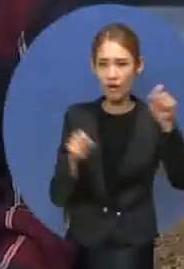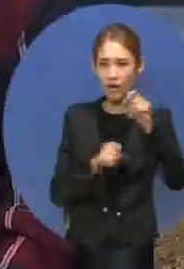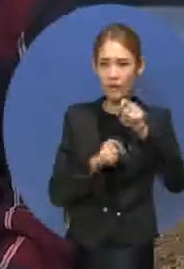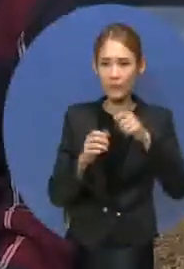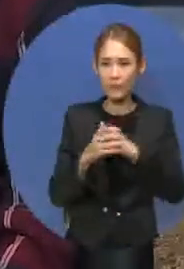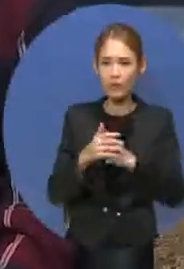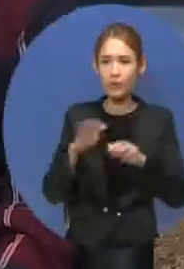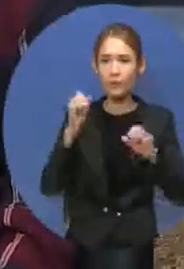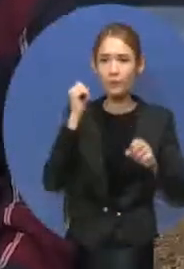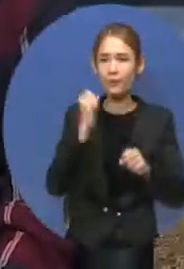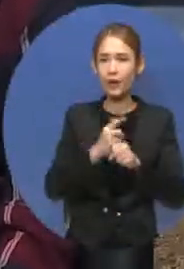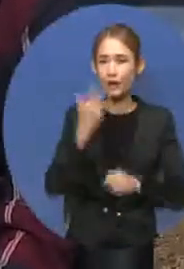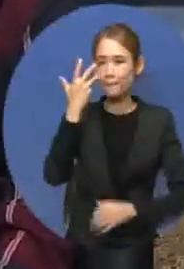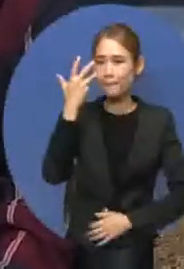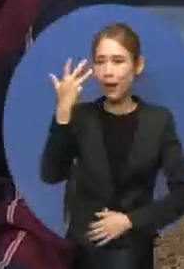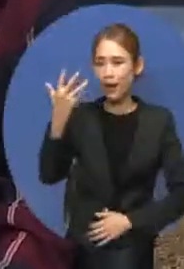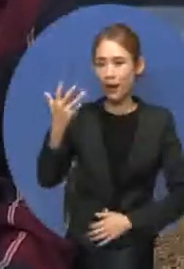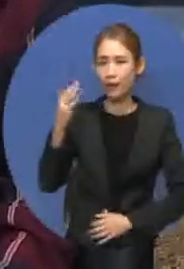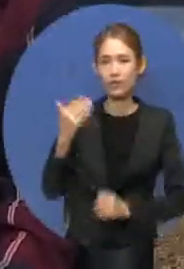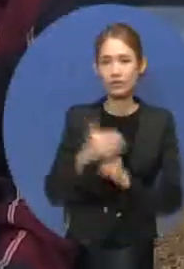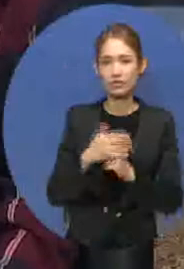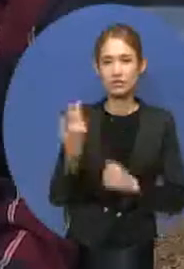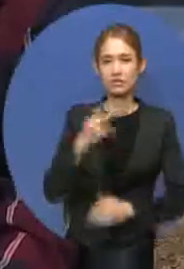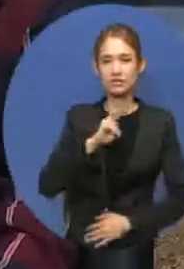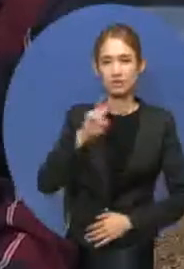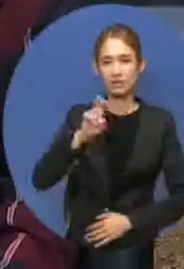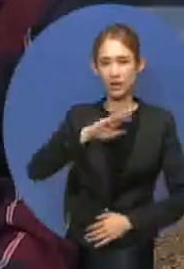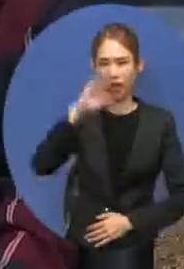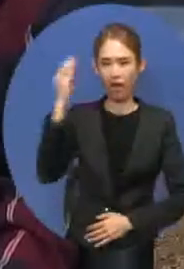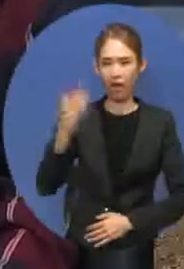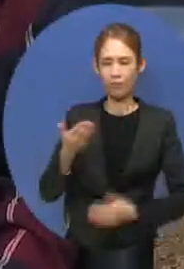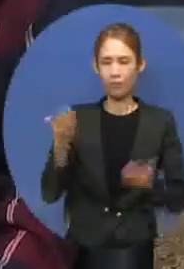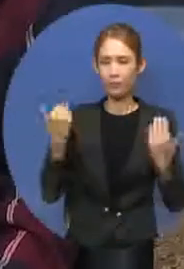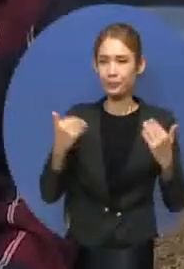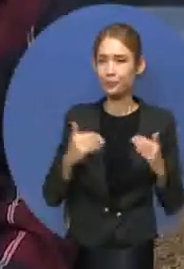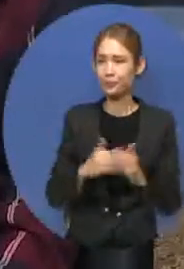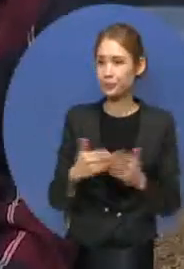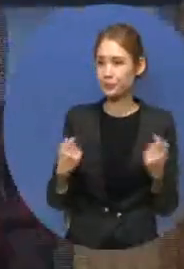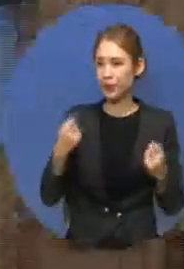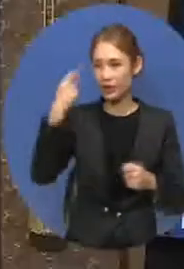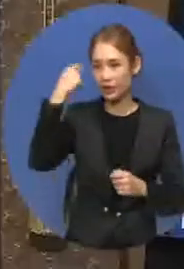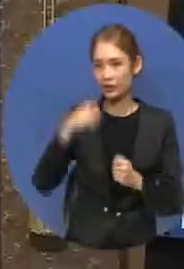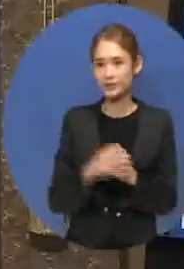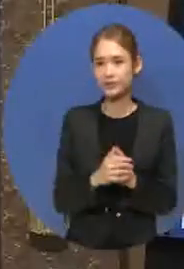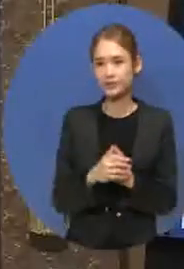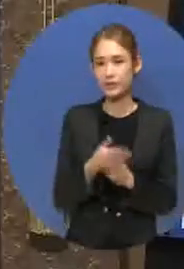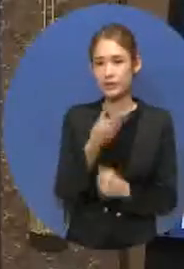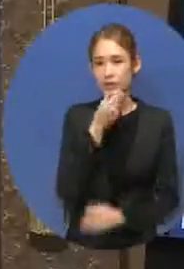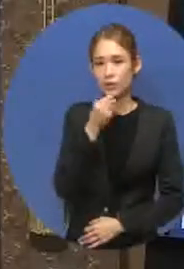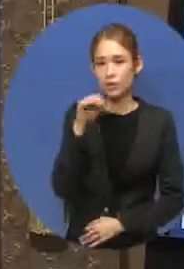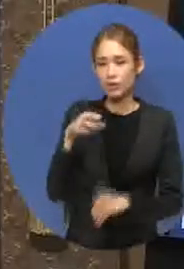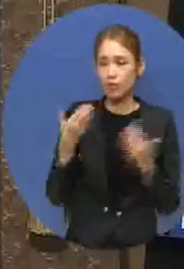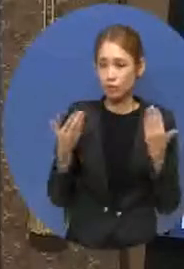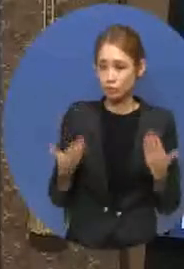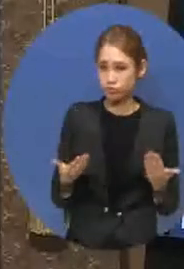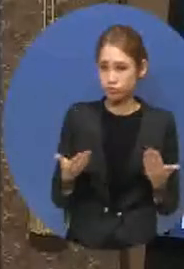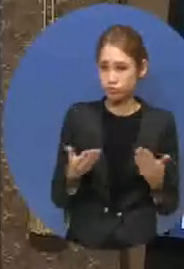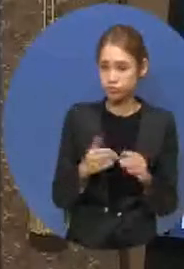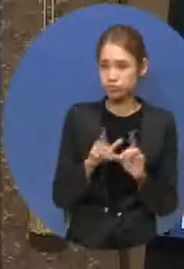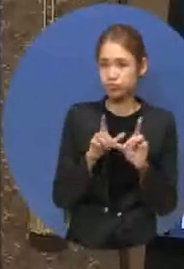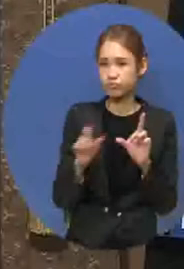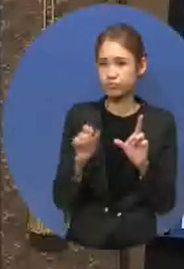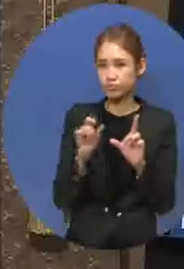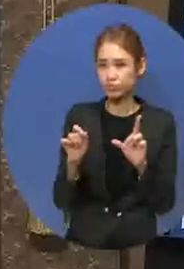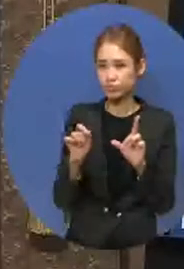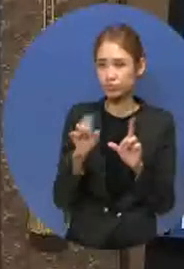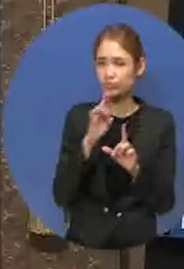벌써 8개월이잖아요. 2020년을 다 잡아온 것 같습니다. 그렇습니다. 그러다 보니까 복지관, 휴관, 또 부분 개관,